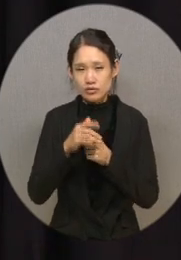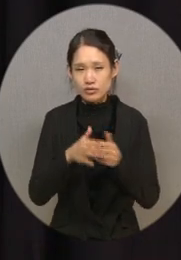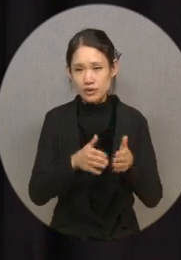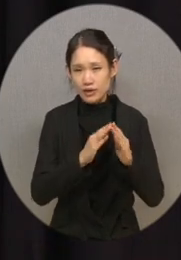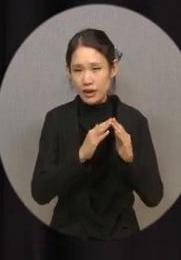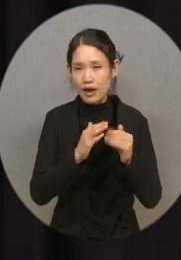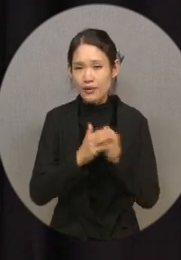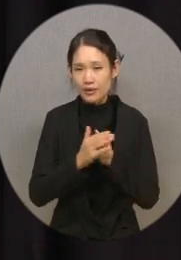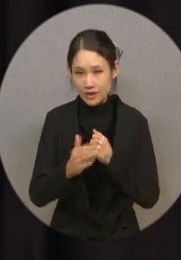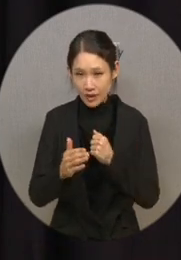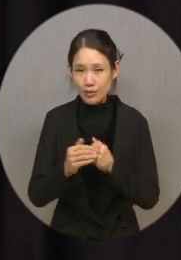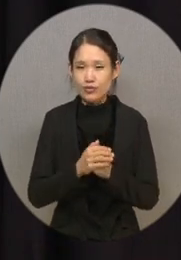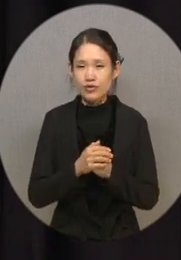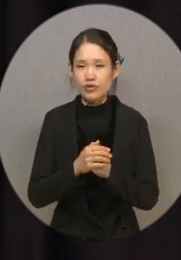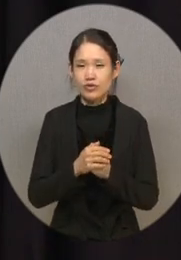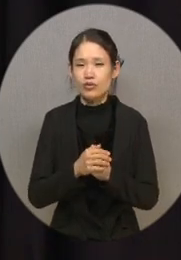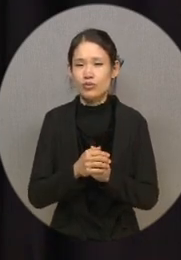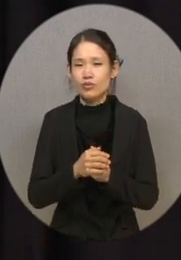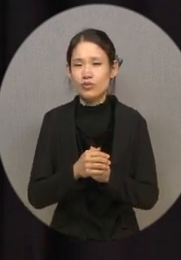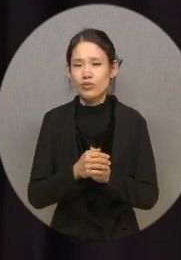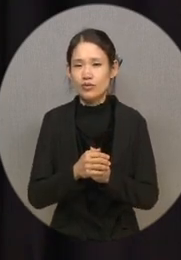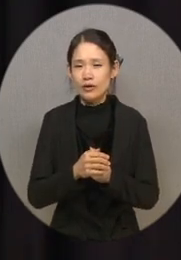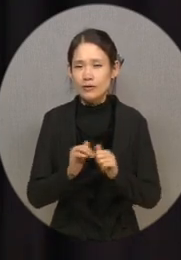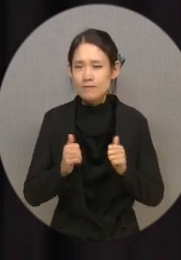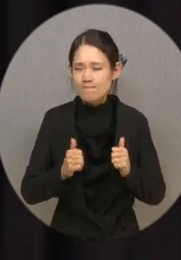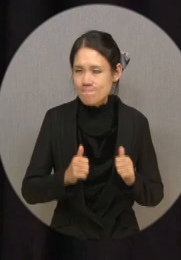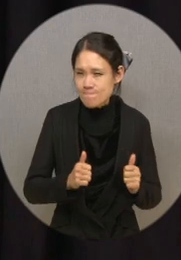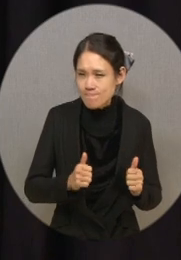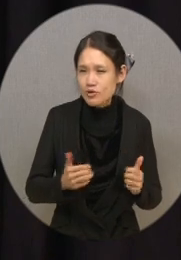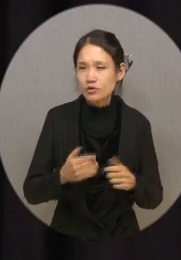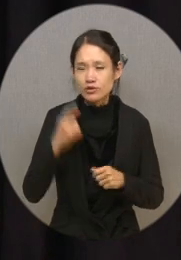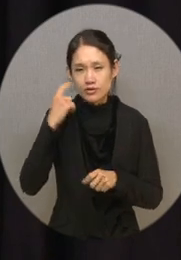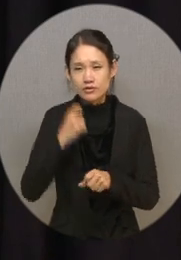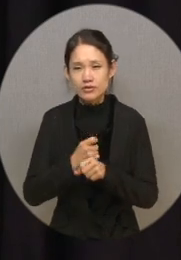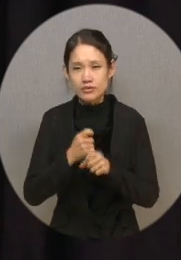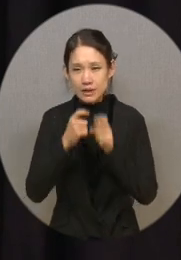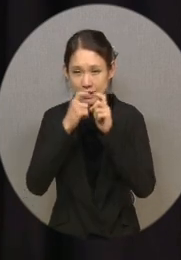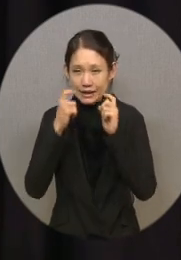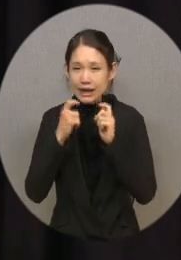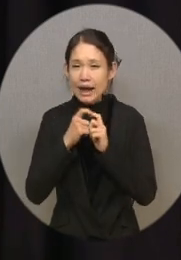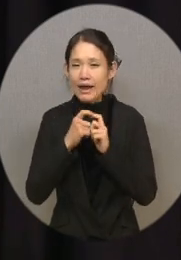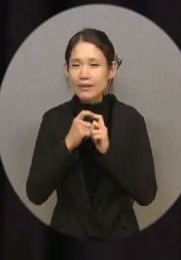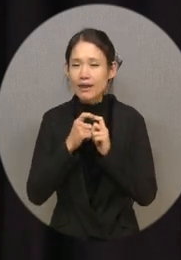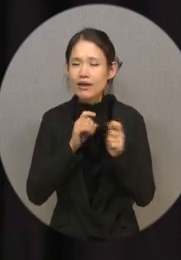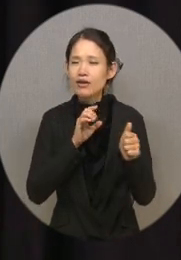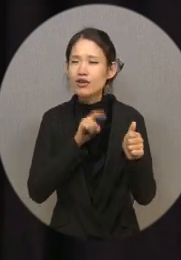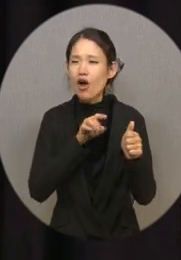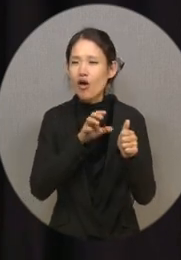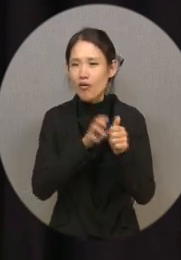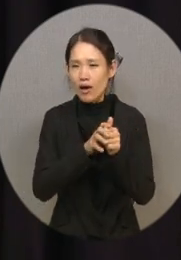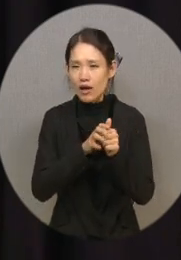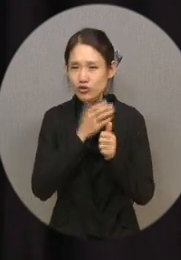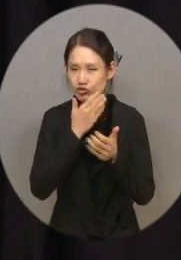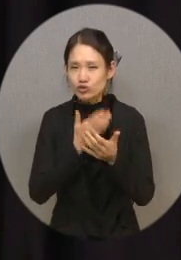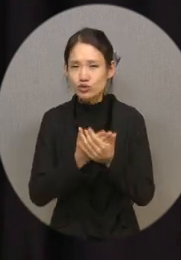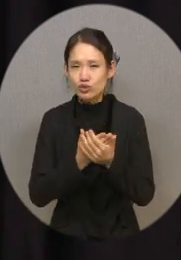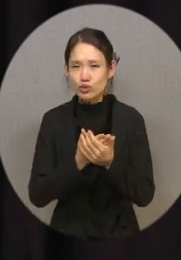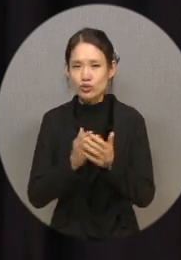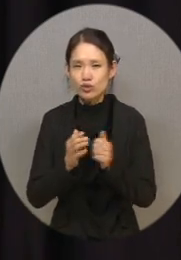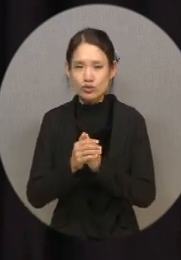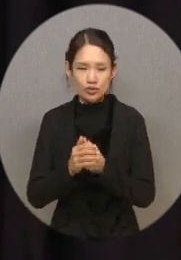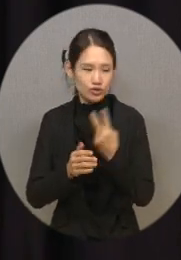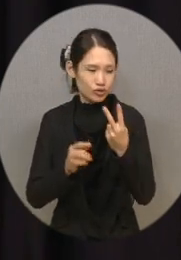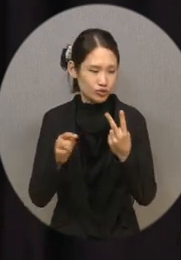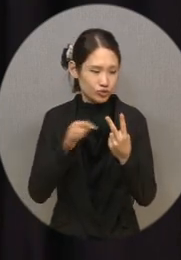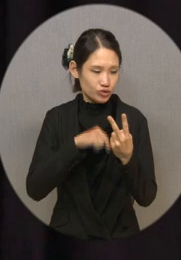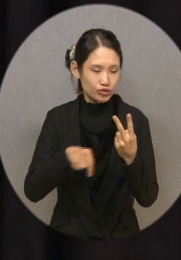나라이기 때문에 거기는 부지런해야 된다 하는 컨셉에서 개인의 그 역할을 중요시하죠. 그래서 이 두